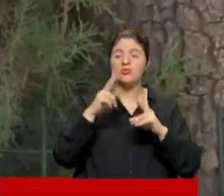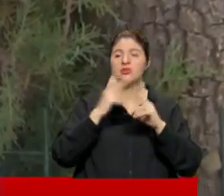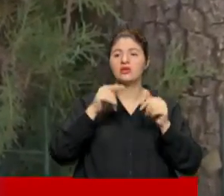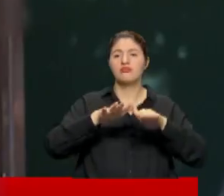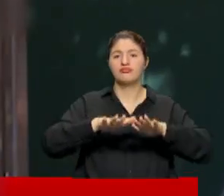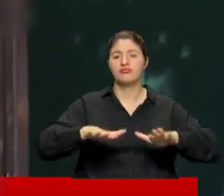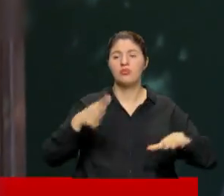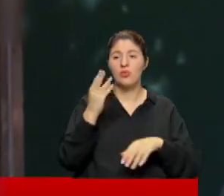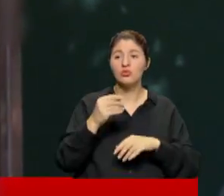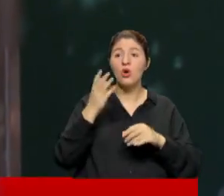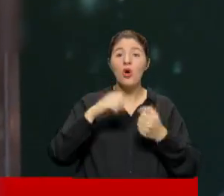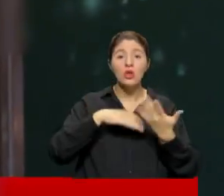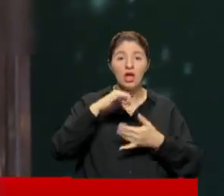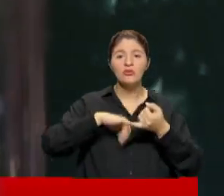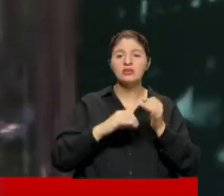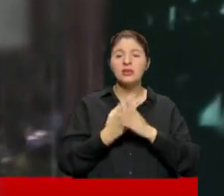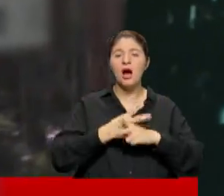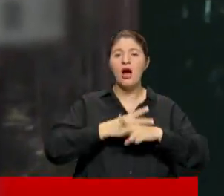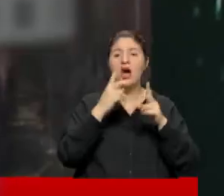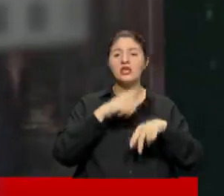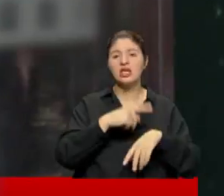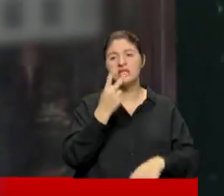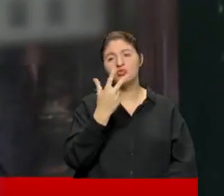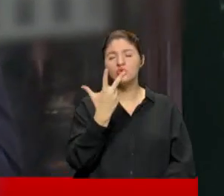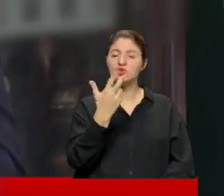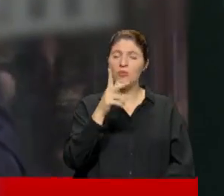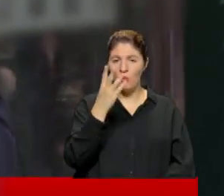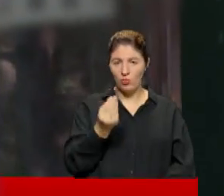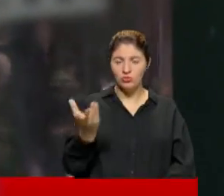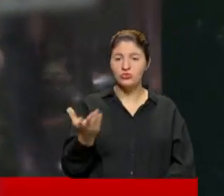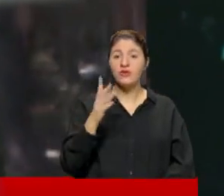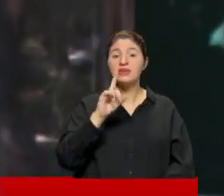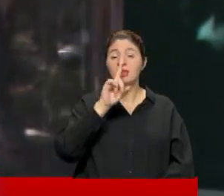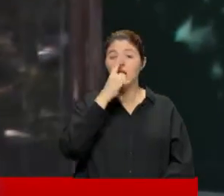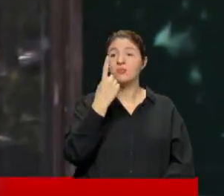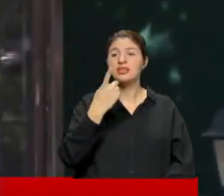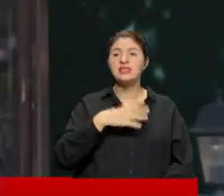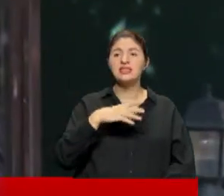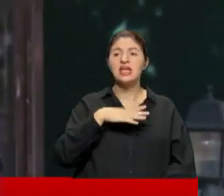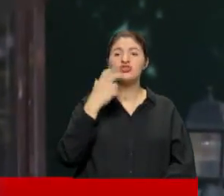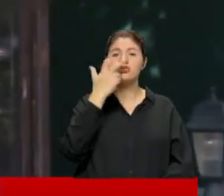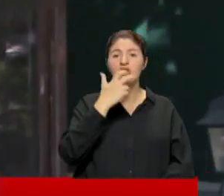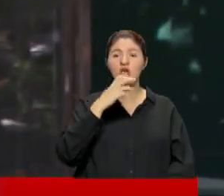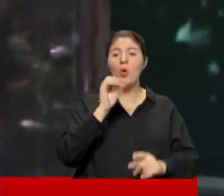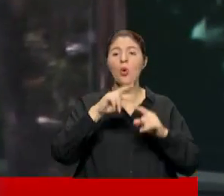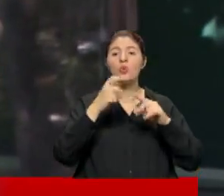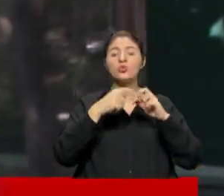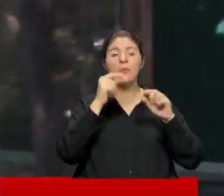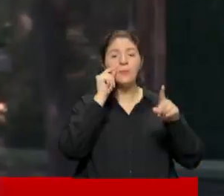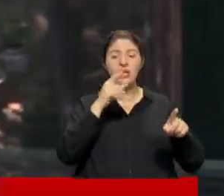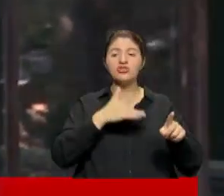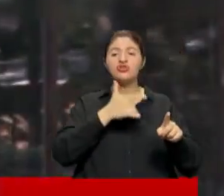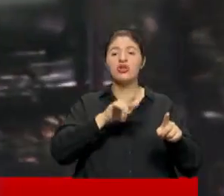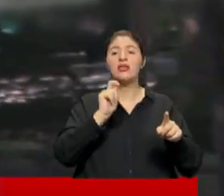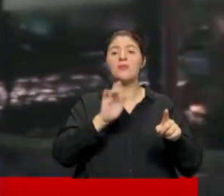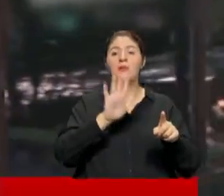ortalık yatıştı olay cumartesi sabaha karşı 2.3 sıralarında yaşandı ve sadece bir istek şarkısını Onur Şener'in canlı